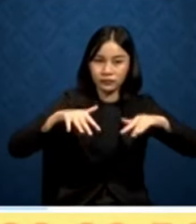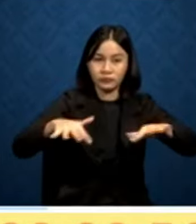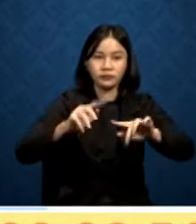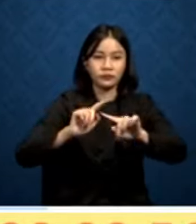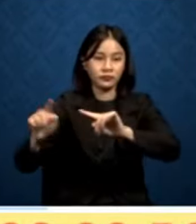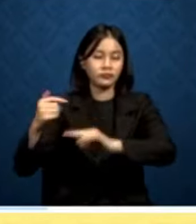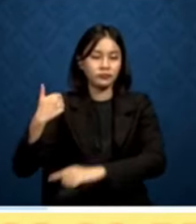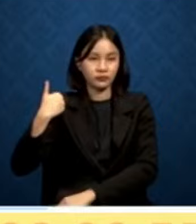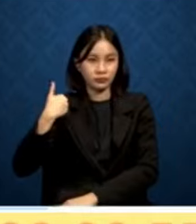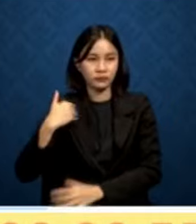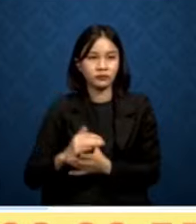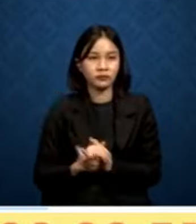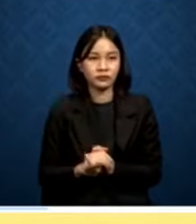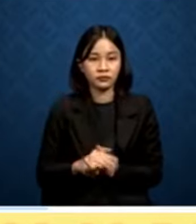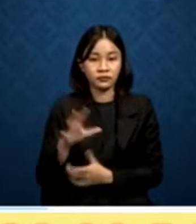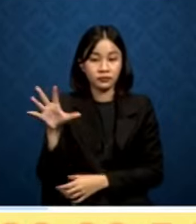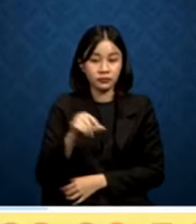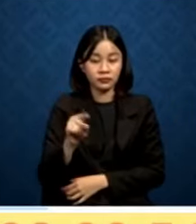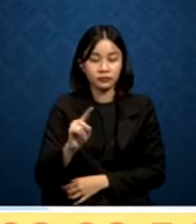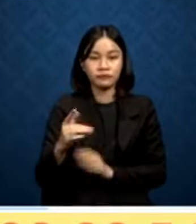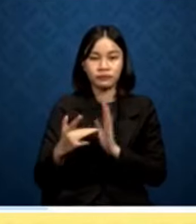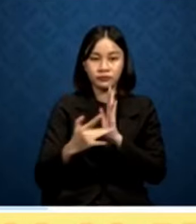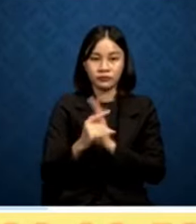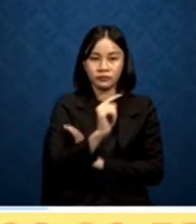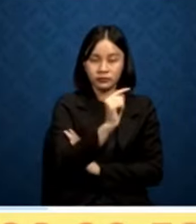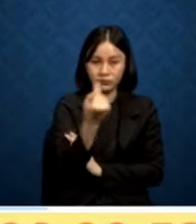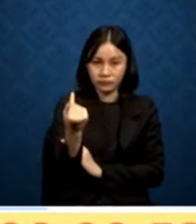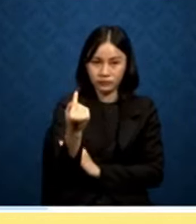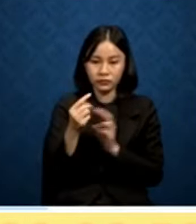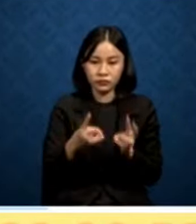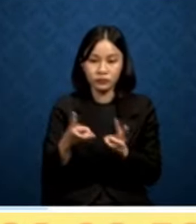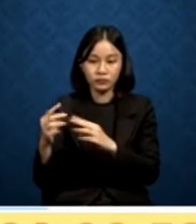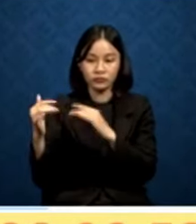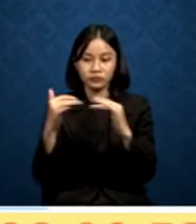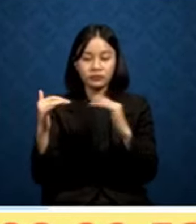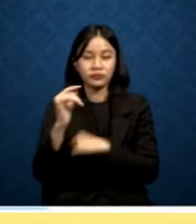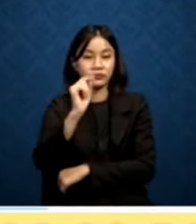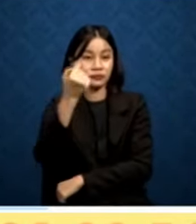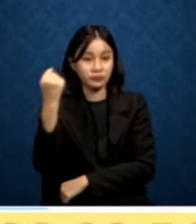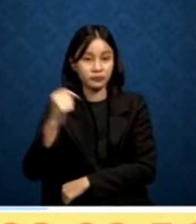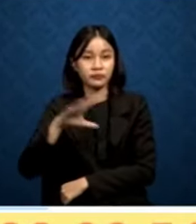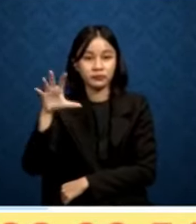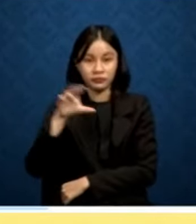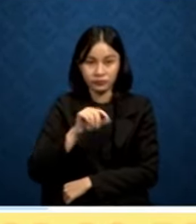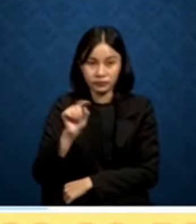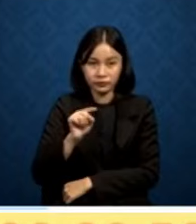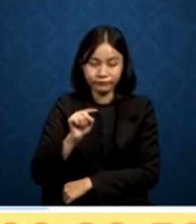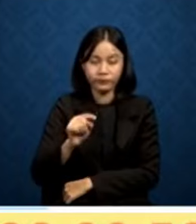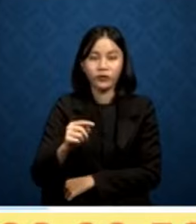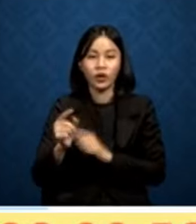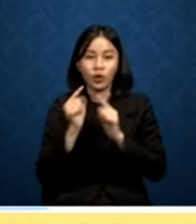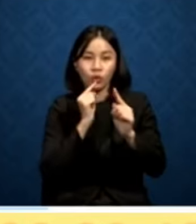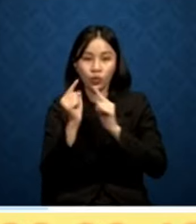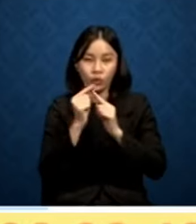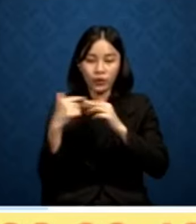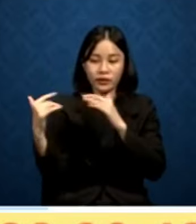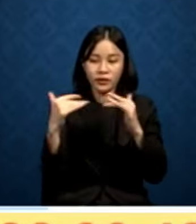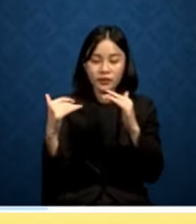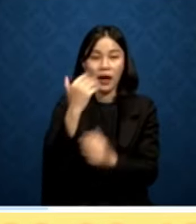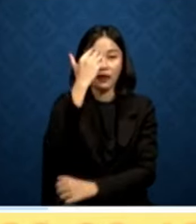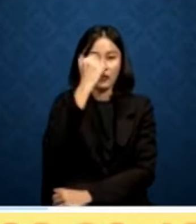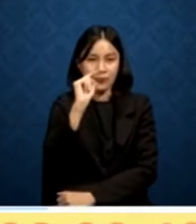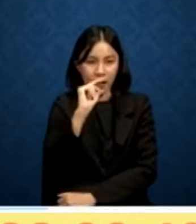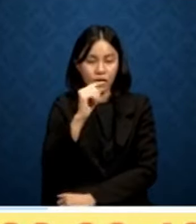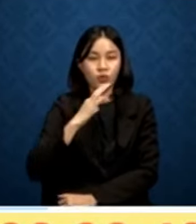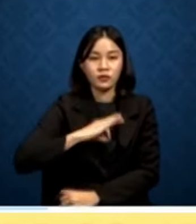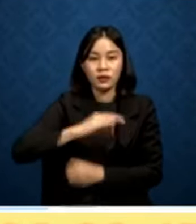แล้ivia sporty โคนโยีก astronomyใช้ในการตดต่สื่อสารเพื่อจะสร้าง